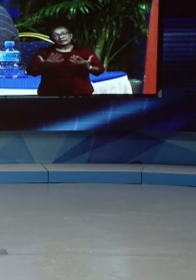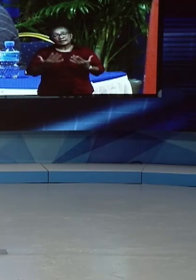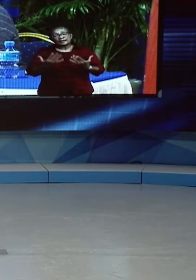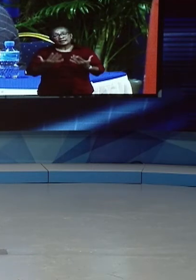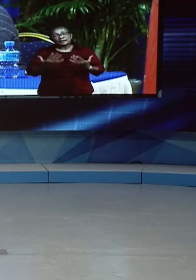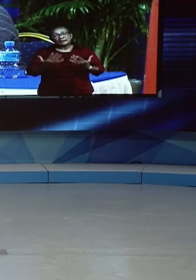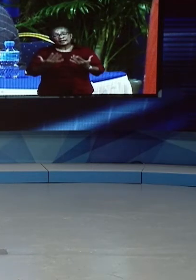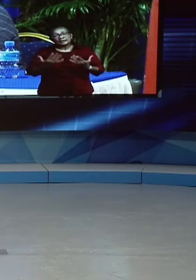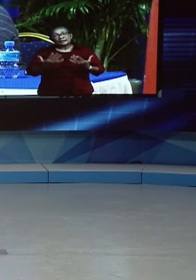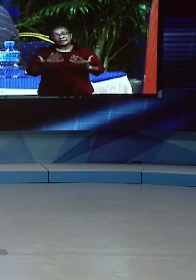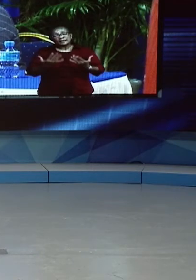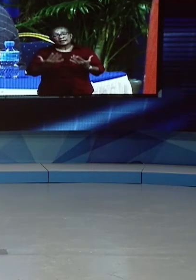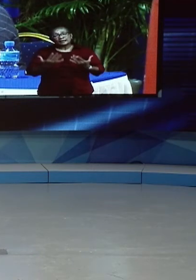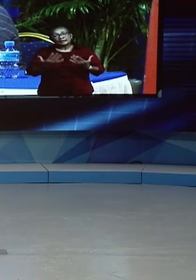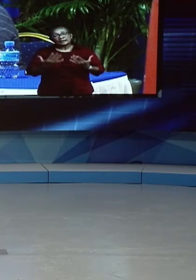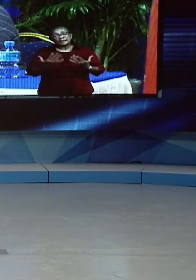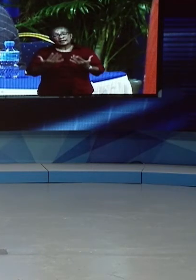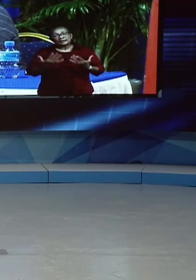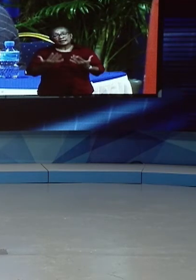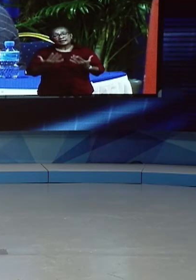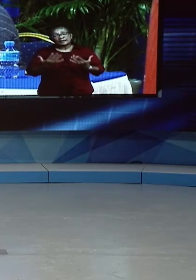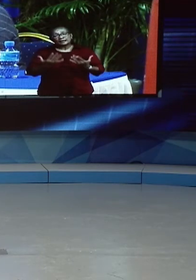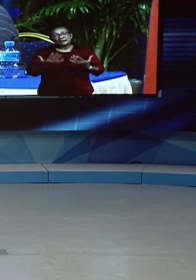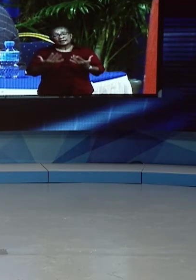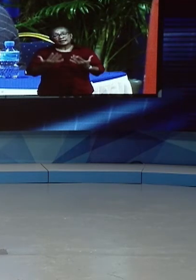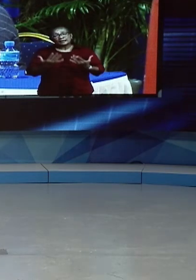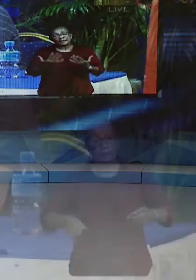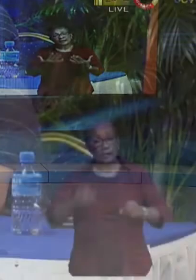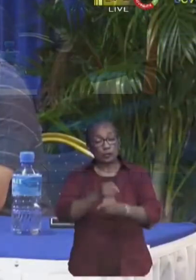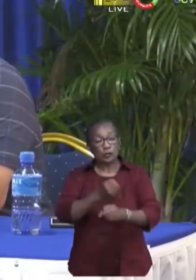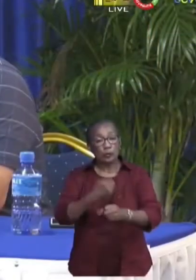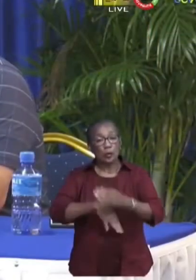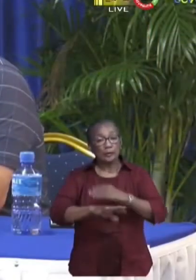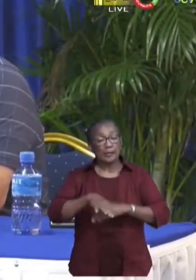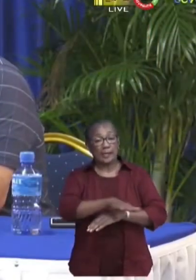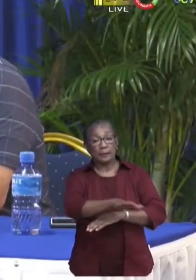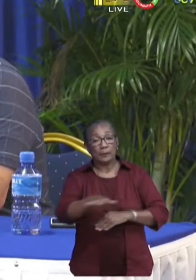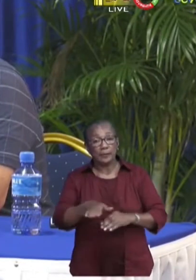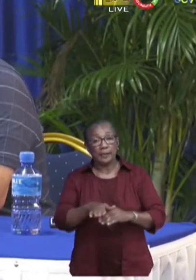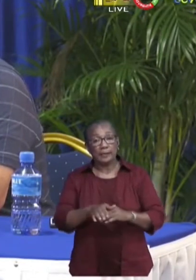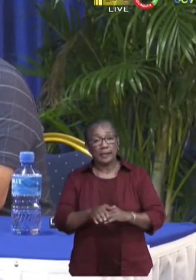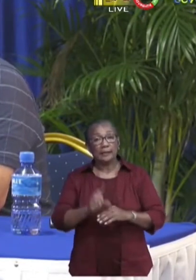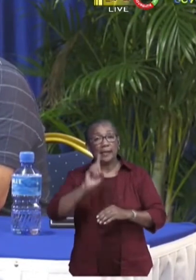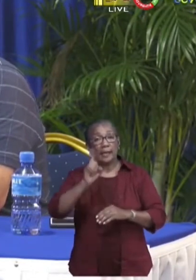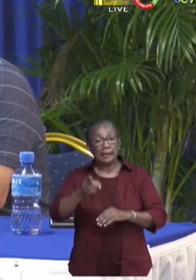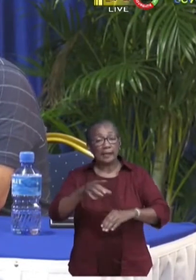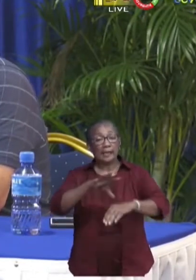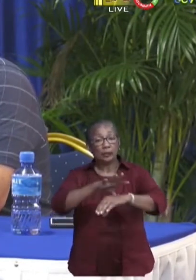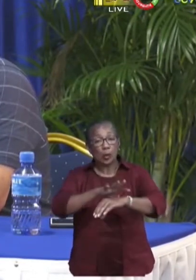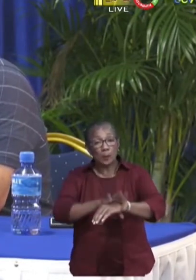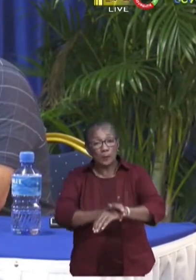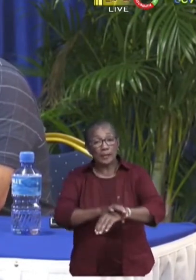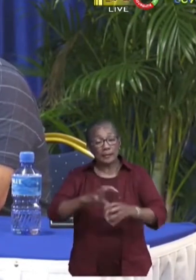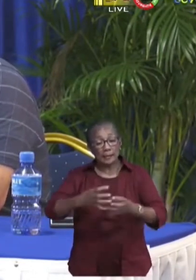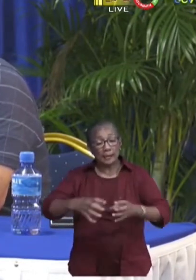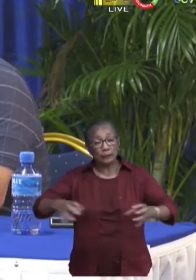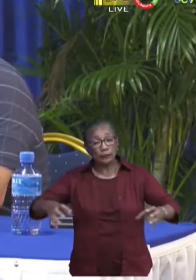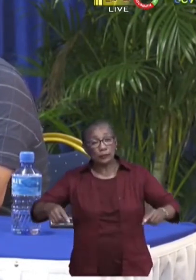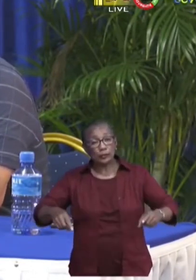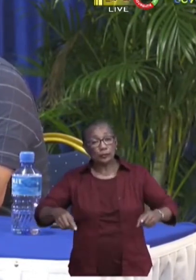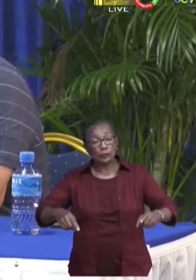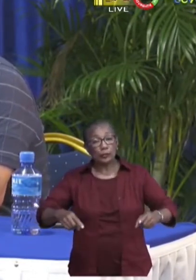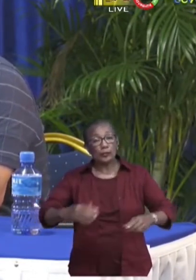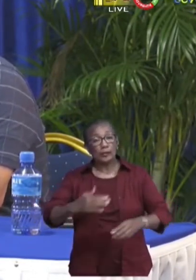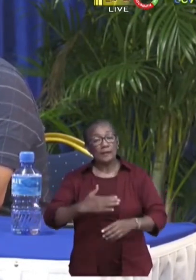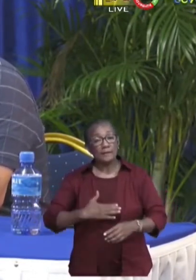dat graag willen, is het volgens kolonel Jerry Slijngaard van het managementteam onmogelijk dat te doen. In de afgelopen periode